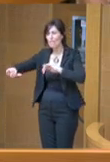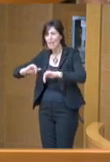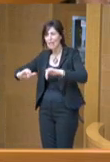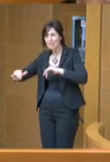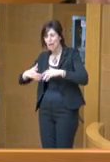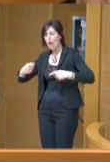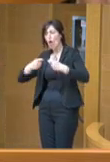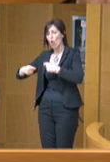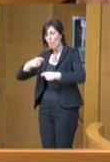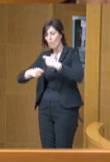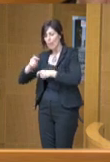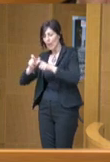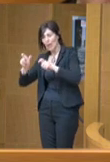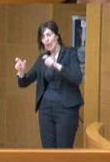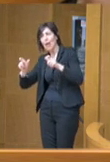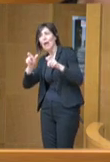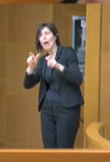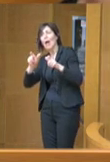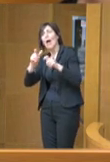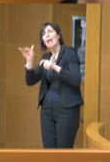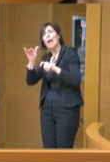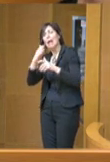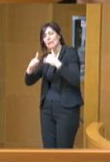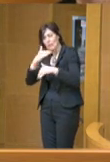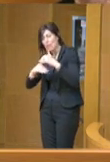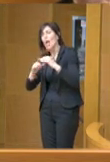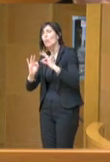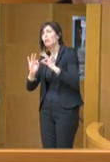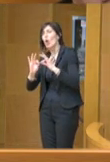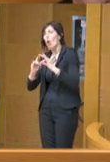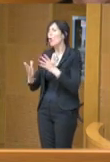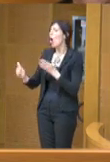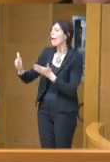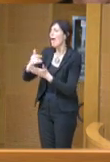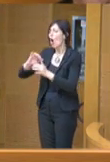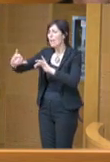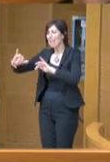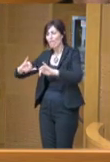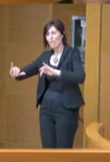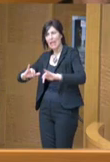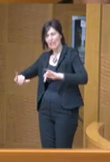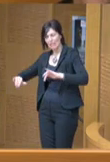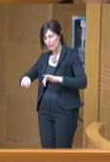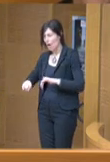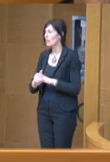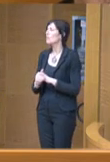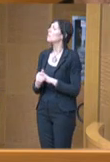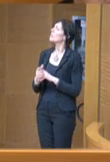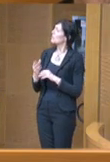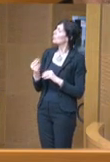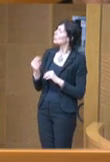con disabilità che fanno raccolta differenziata. Quindi è un esempio molto, molto bello, cioè un progetto molto